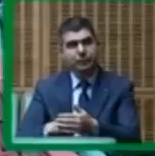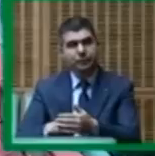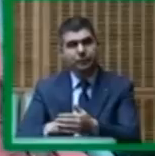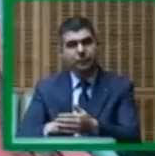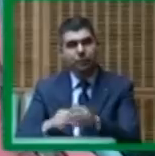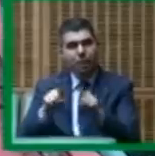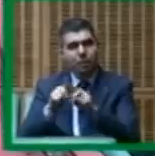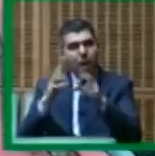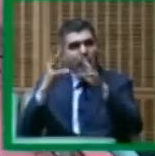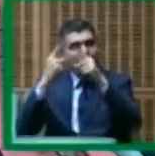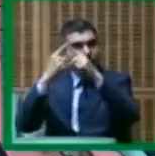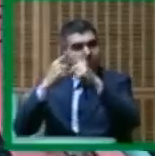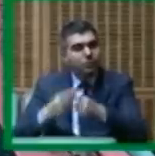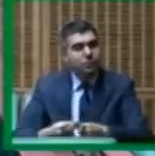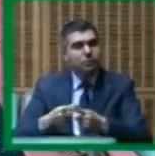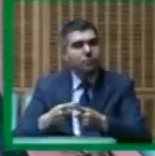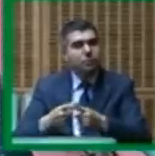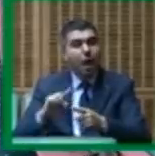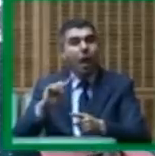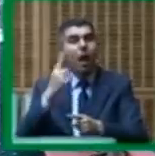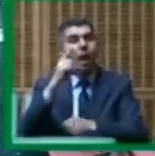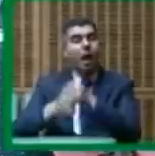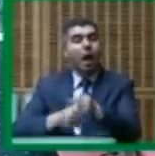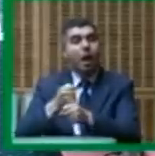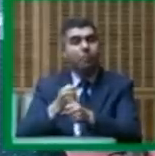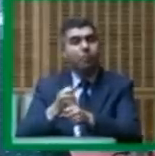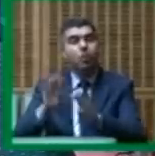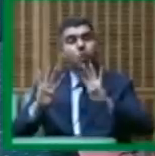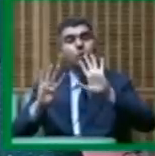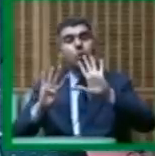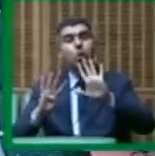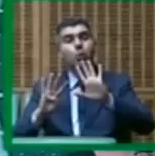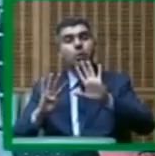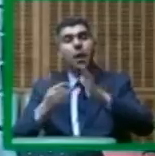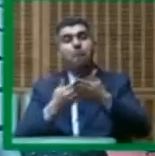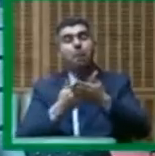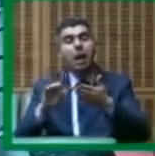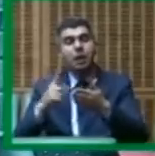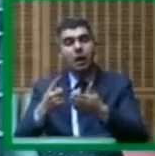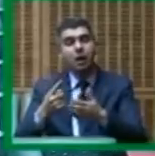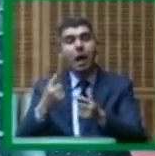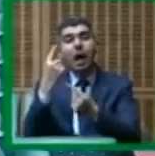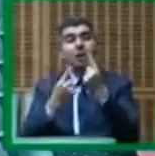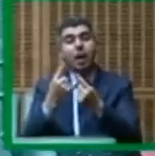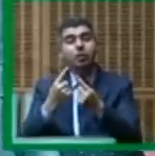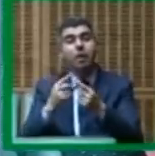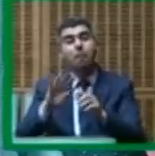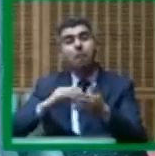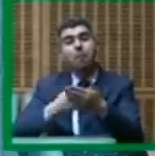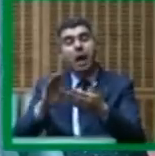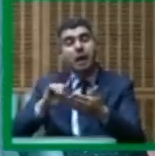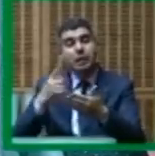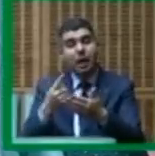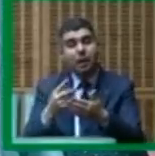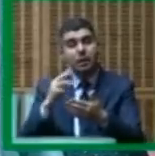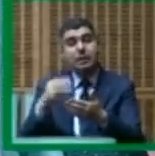ديروا الحساب وشوفوا. العام الأول حوالي 9 مليار ديال الدرهم، العام الأول 2012، العام الثاني 11 مليار ديال الدرهم، العام